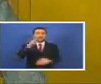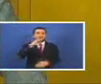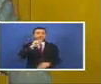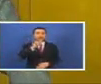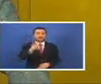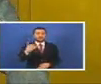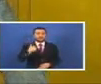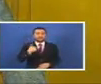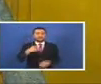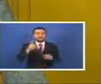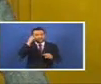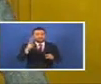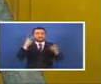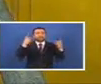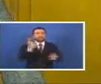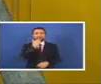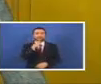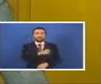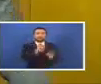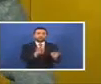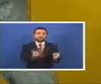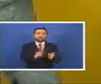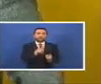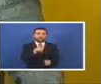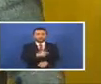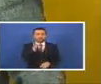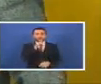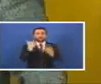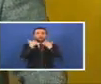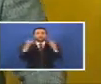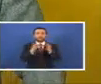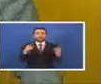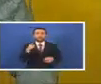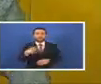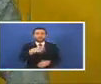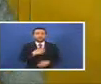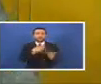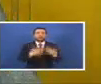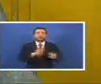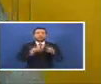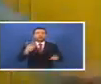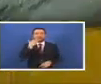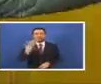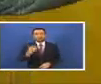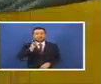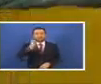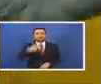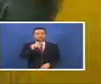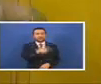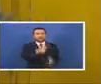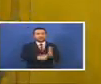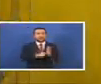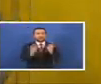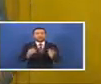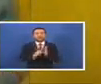hakarettir. Bizim tanımadığımız kısmı burasıdır. Bu hukuksuzluğa alet olmayı reddediyoruz. Yarın tarih